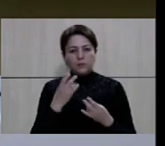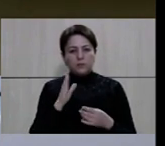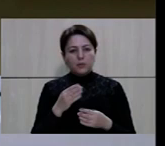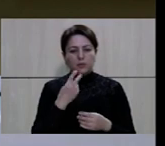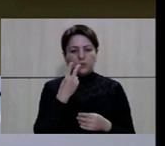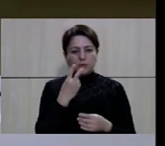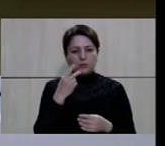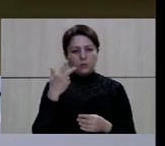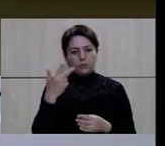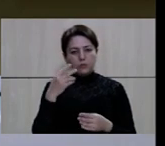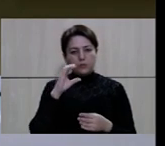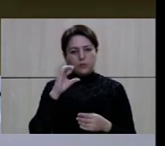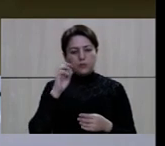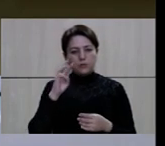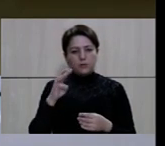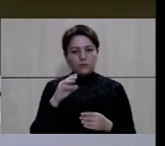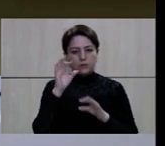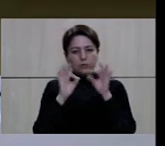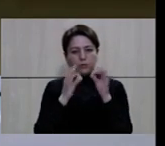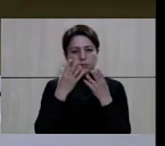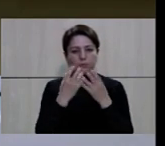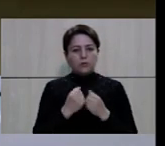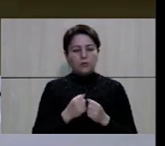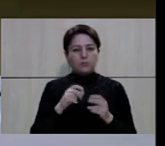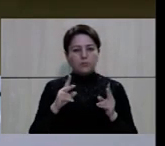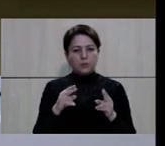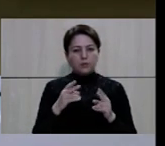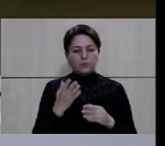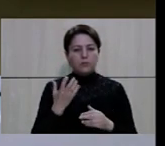2.5-3 cm o'lchamda olib, uni kesib olamiz.